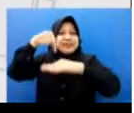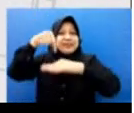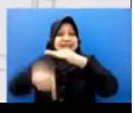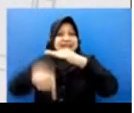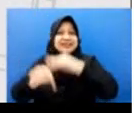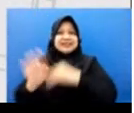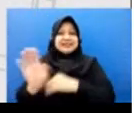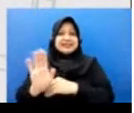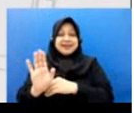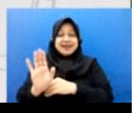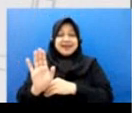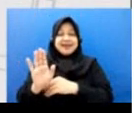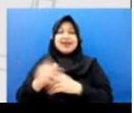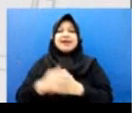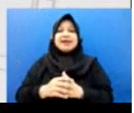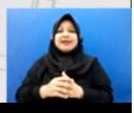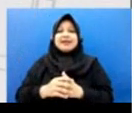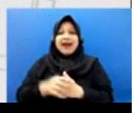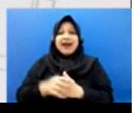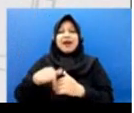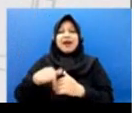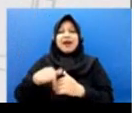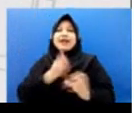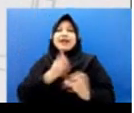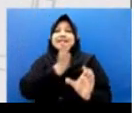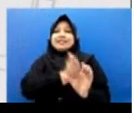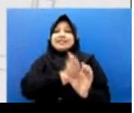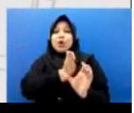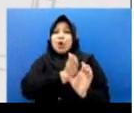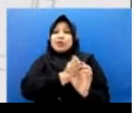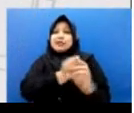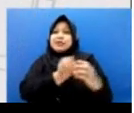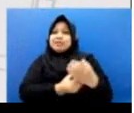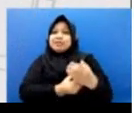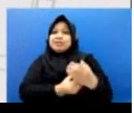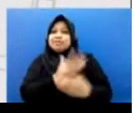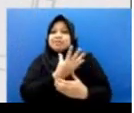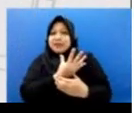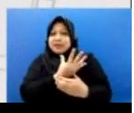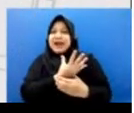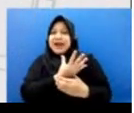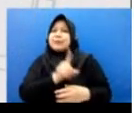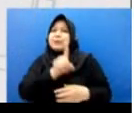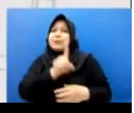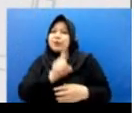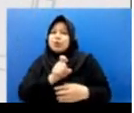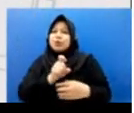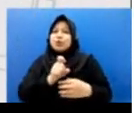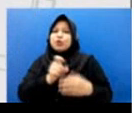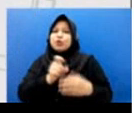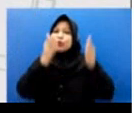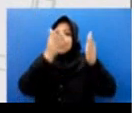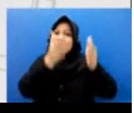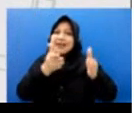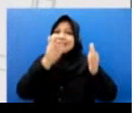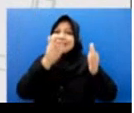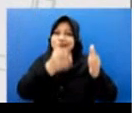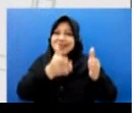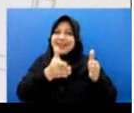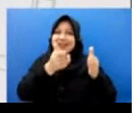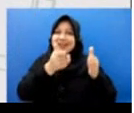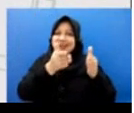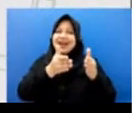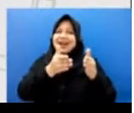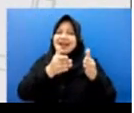dengan perkembangan psikologi mereka, kebutuhan untuk mendapat perhatian perhatian itu seringkali